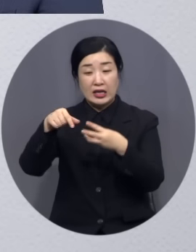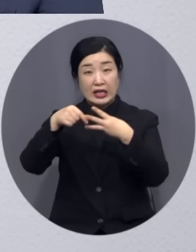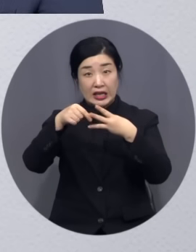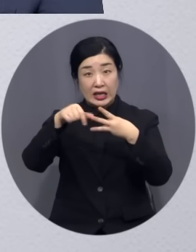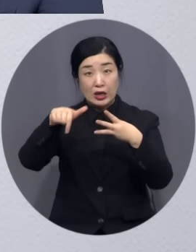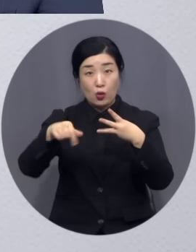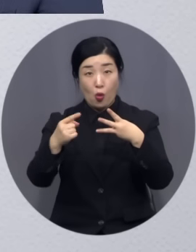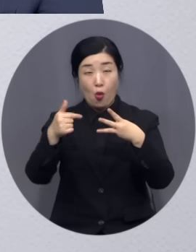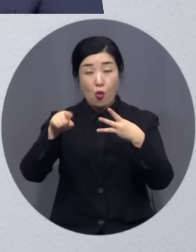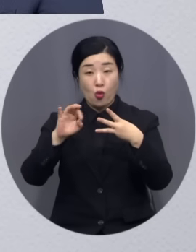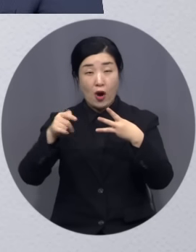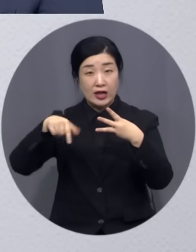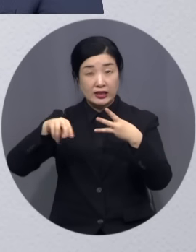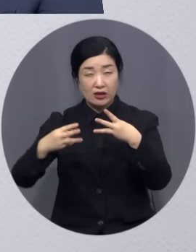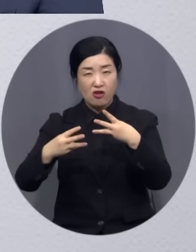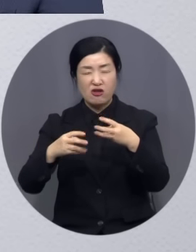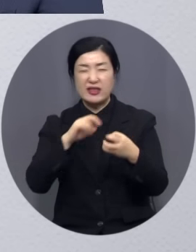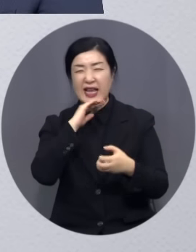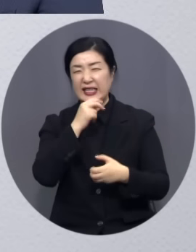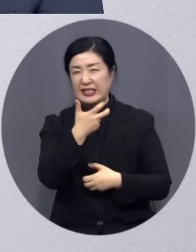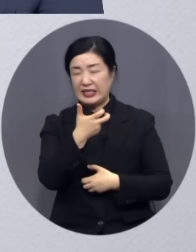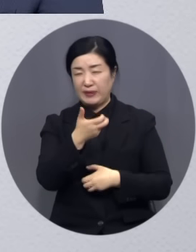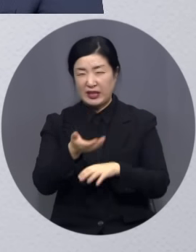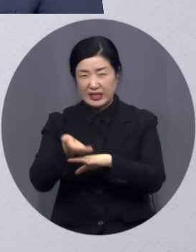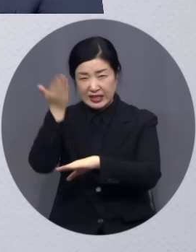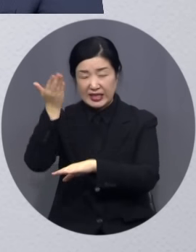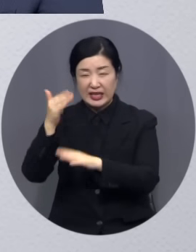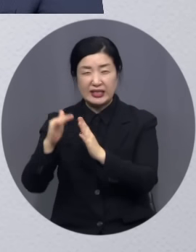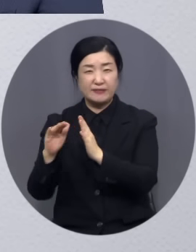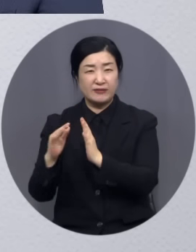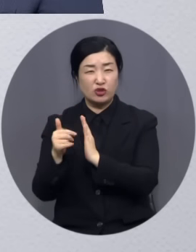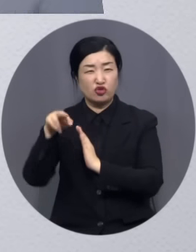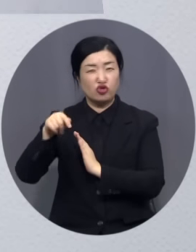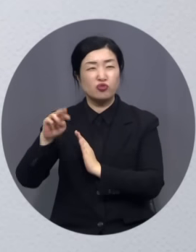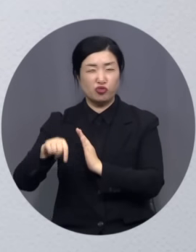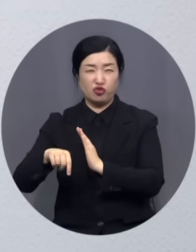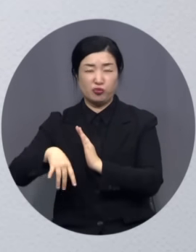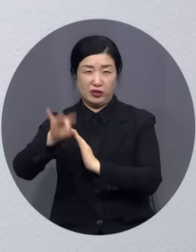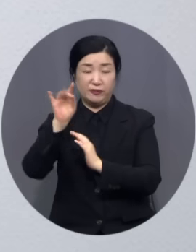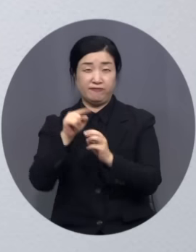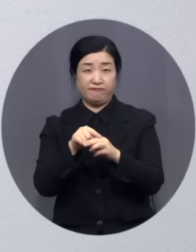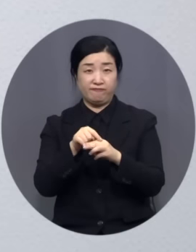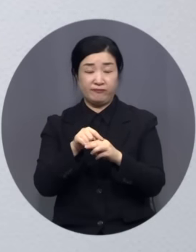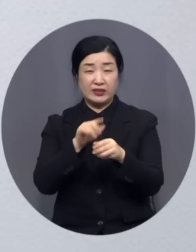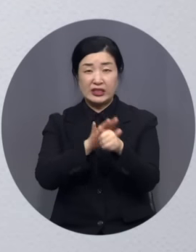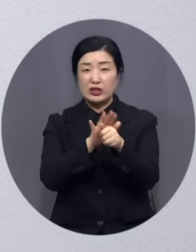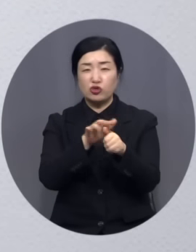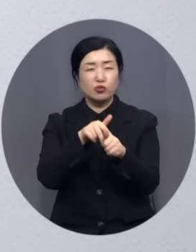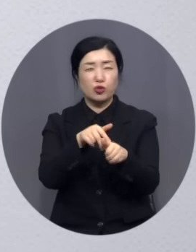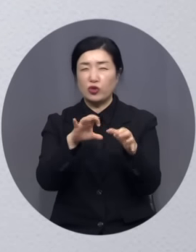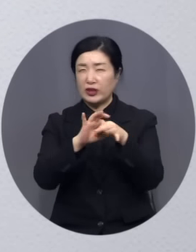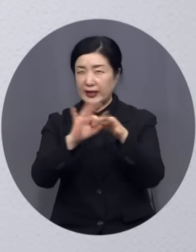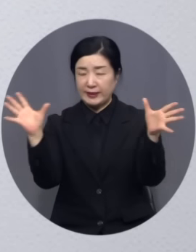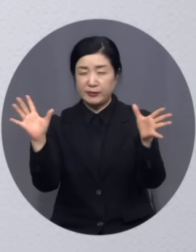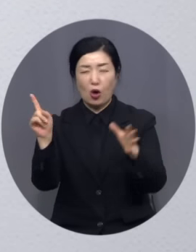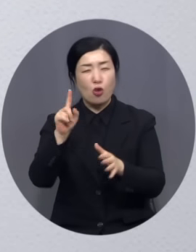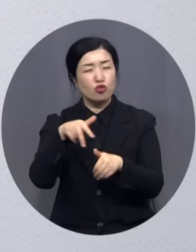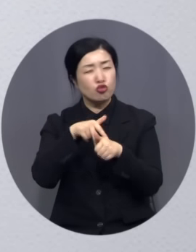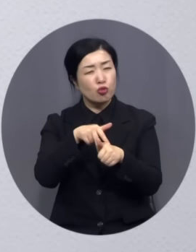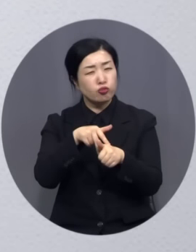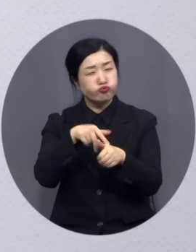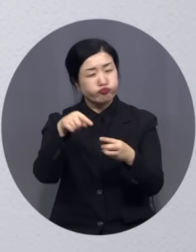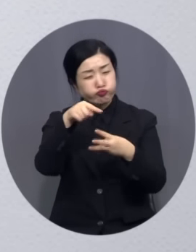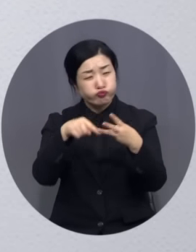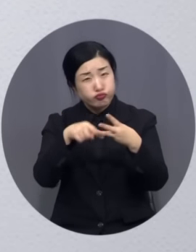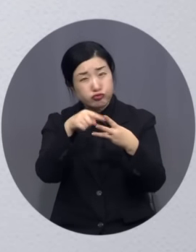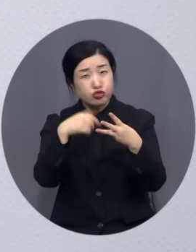지지도는 70세 이상과 주부에서 높은 편이었습니다지지 후보와 상관없이 어느 후보가 당선